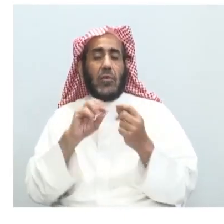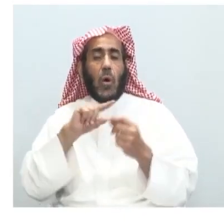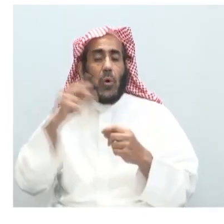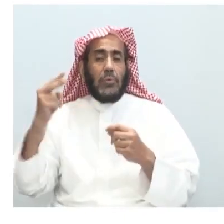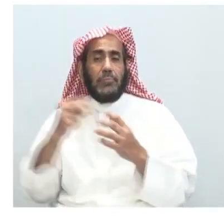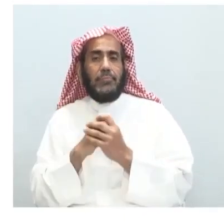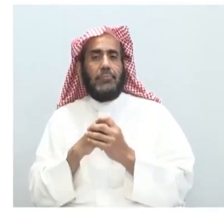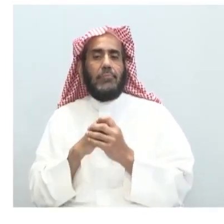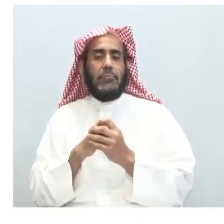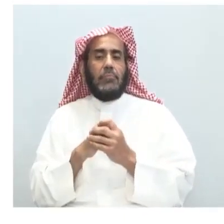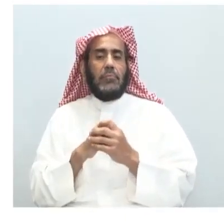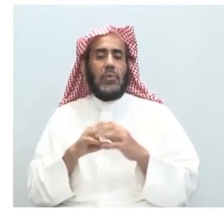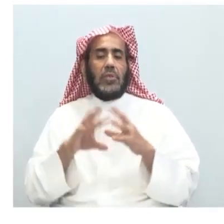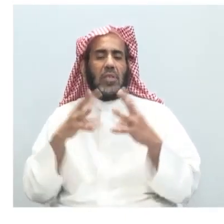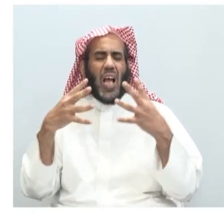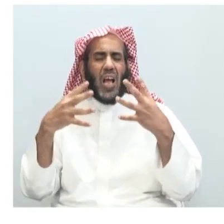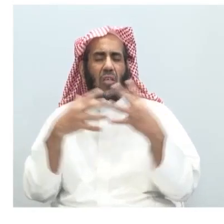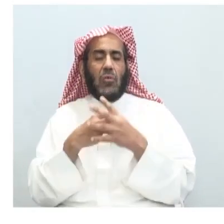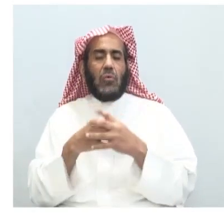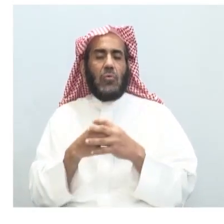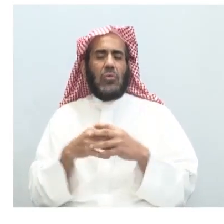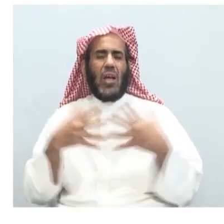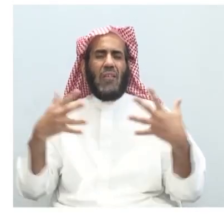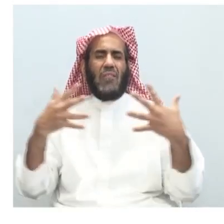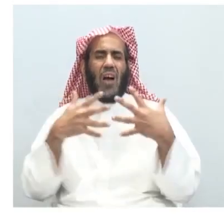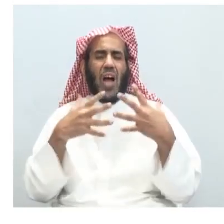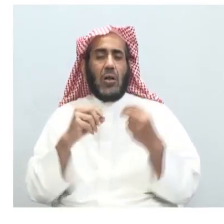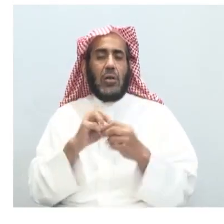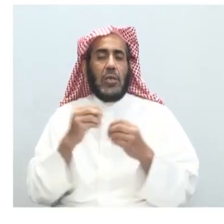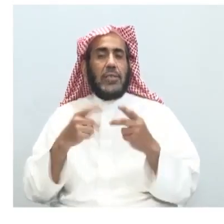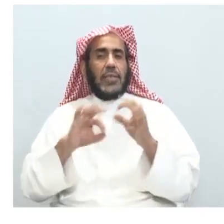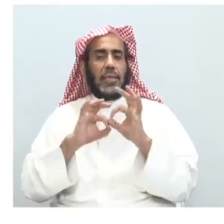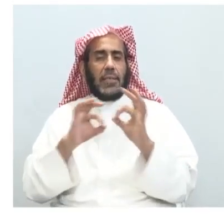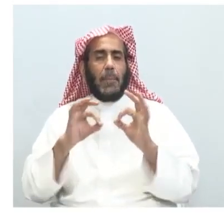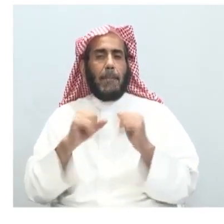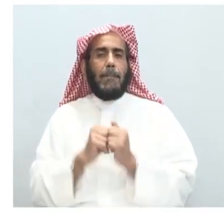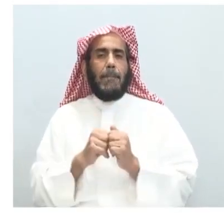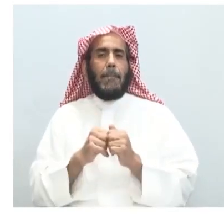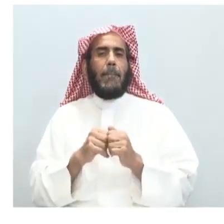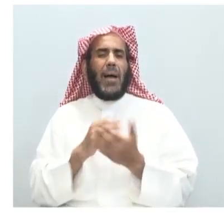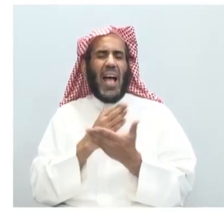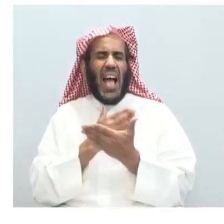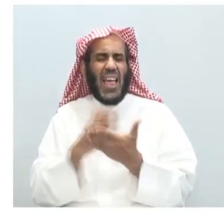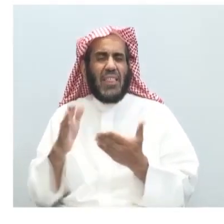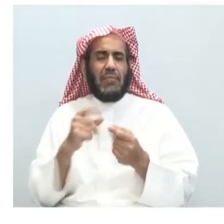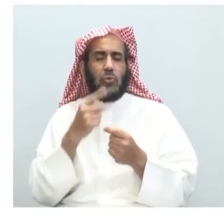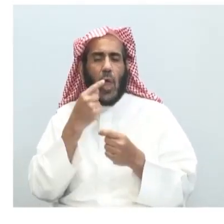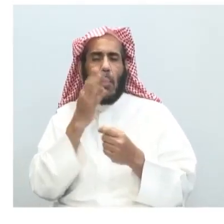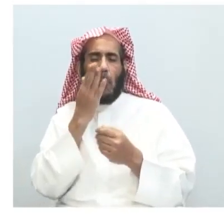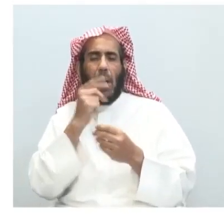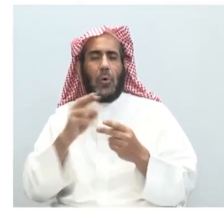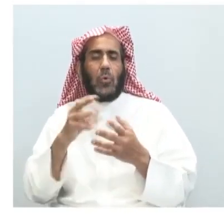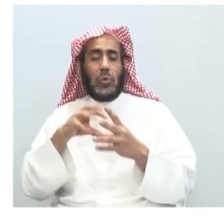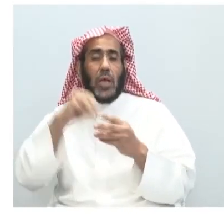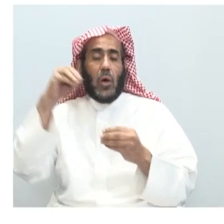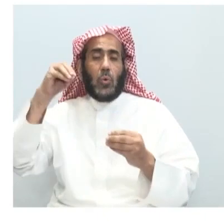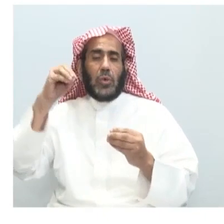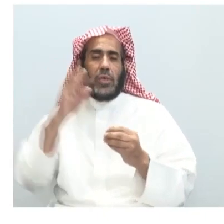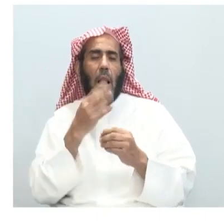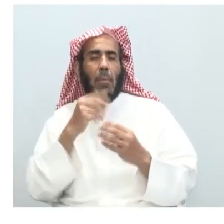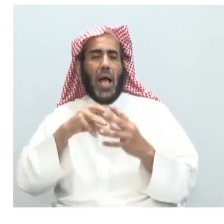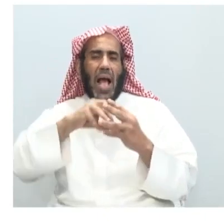نوع تكثف هو نوع تفاعل تكثف سيتم سيتم حذف جزيء ما وسيخرج الماء